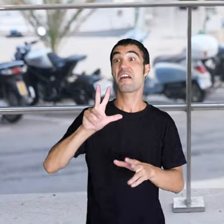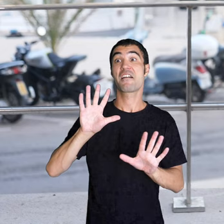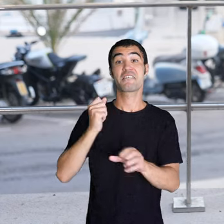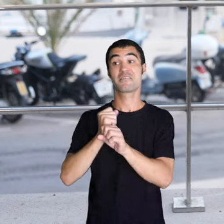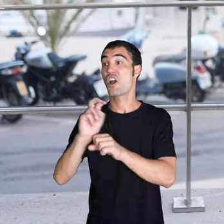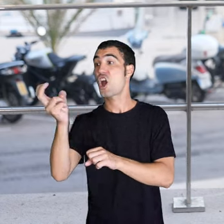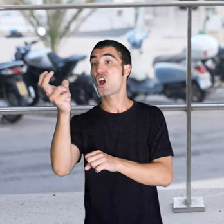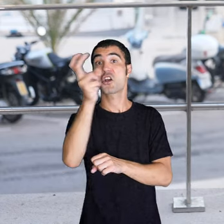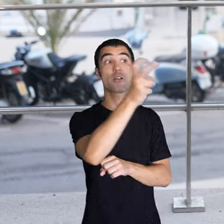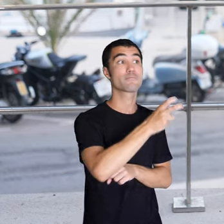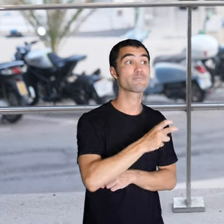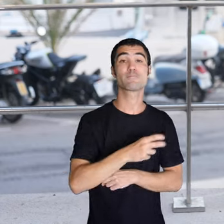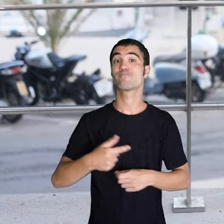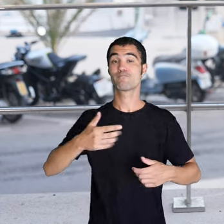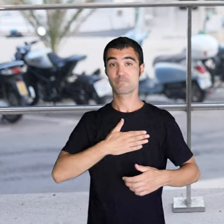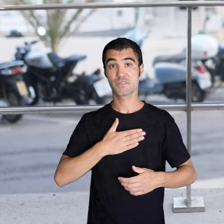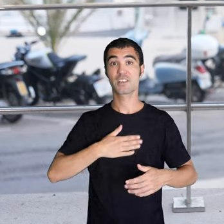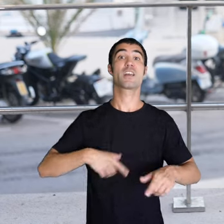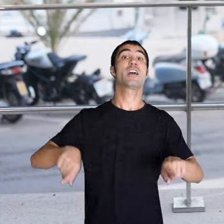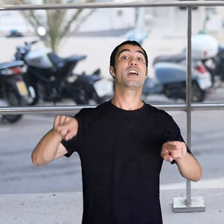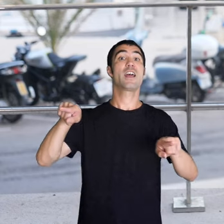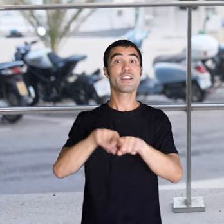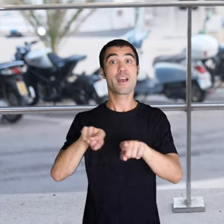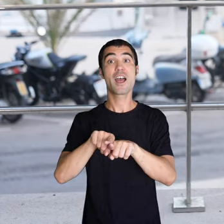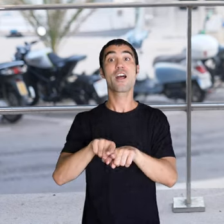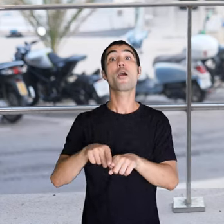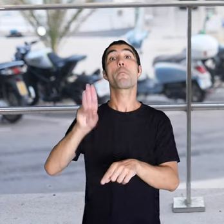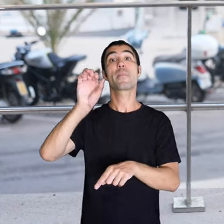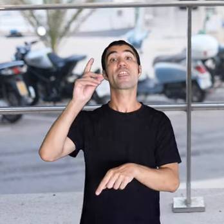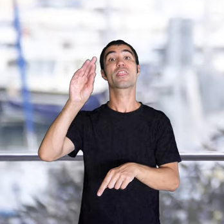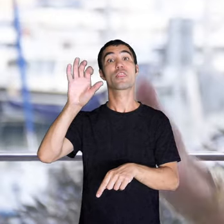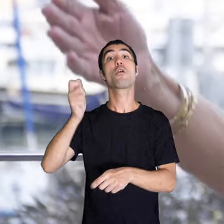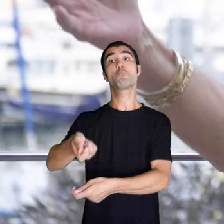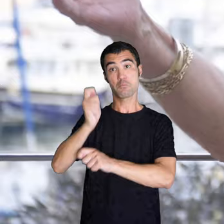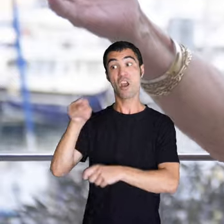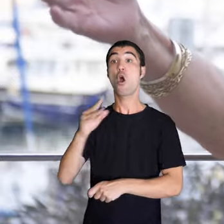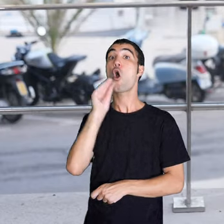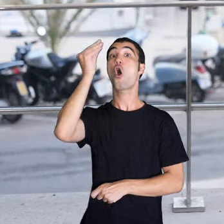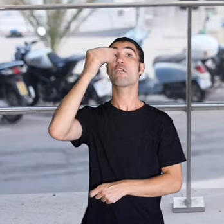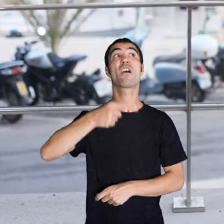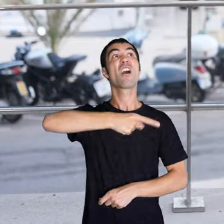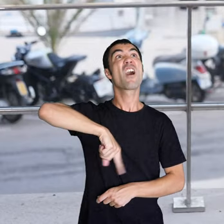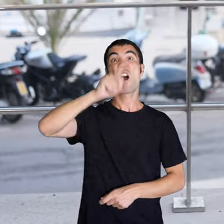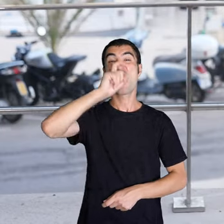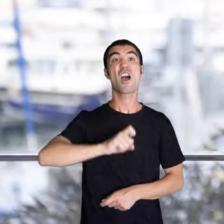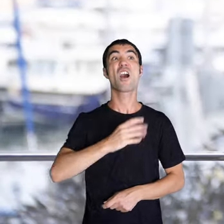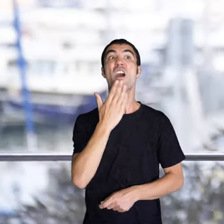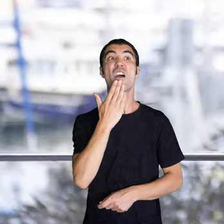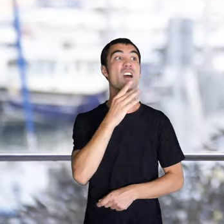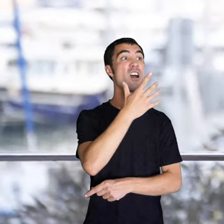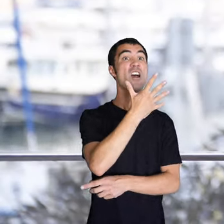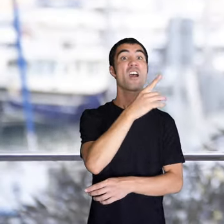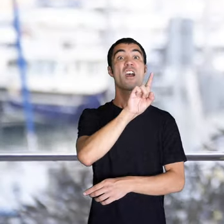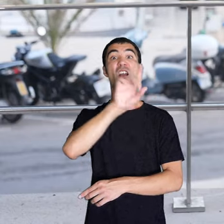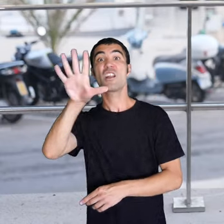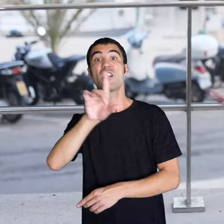a l'altre... El meu germà pescava, en Pedro, i era ben jove. Quant d'any teníem? 15 o 16, o menys,